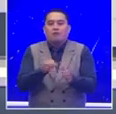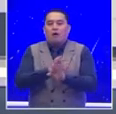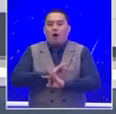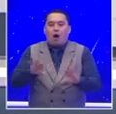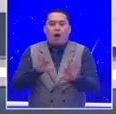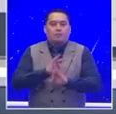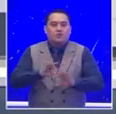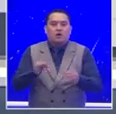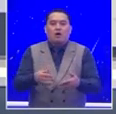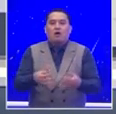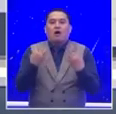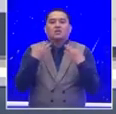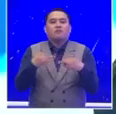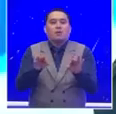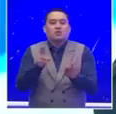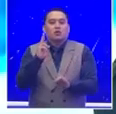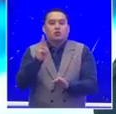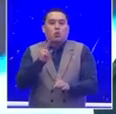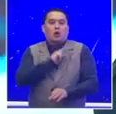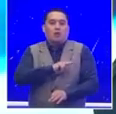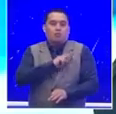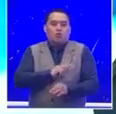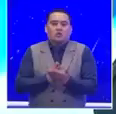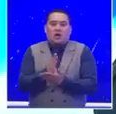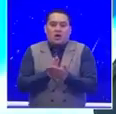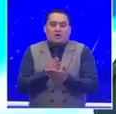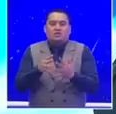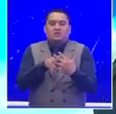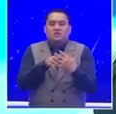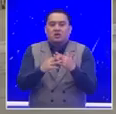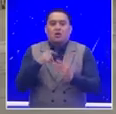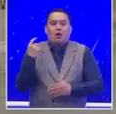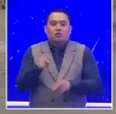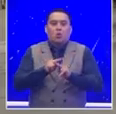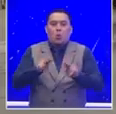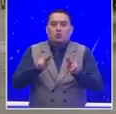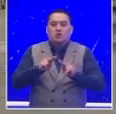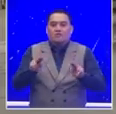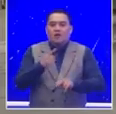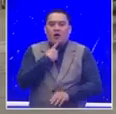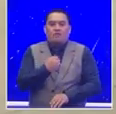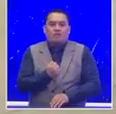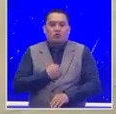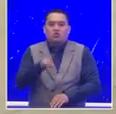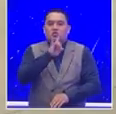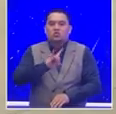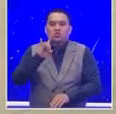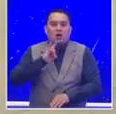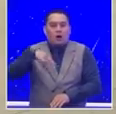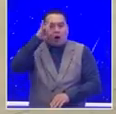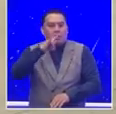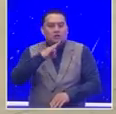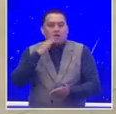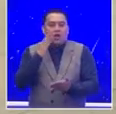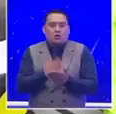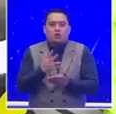кто освобождается от сборов. Это сельхозработники, занимающиеся посевом, педагоги, военнообязанные женщины, а также казахстанцы,